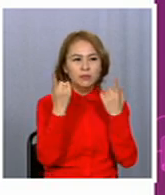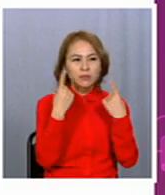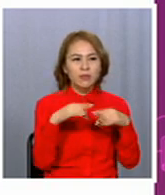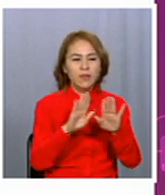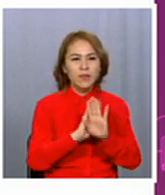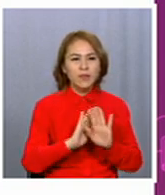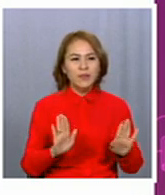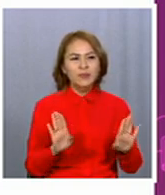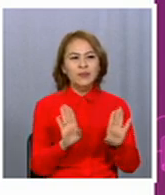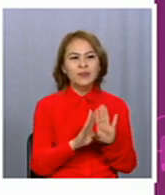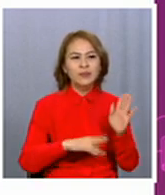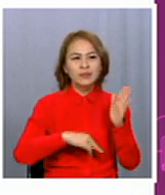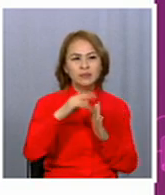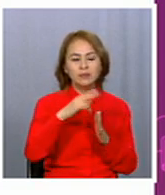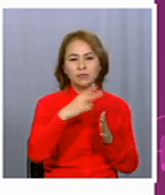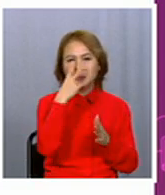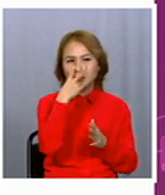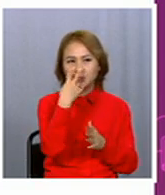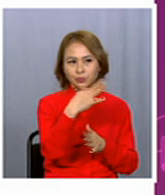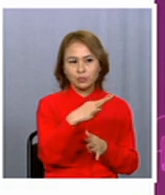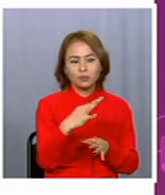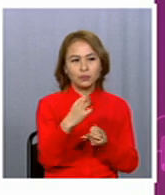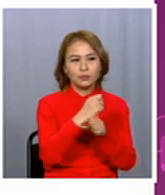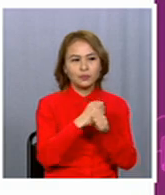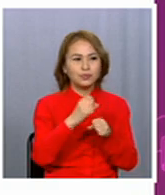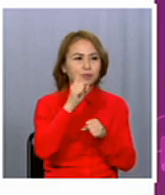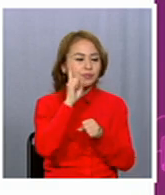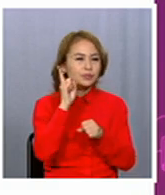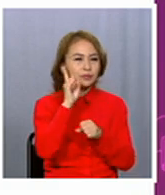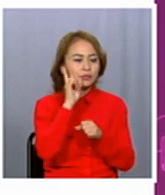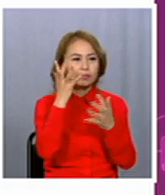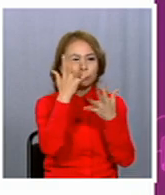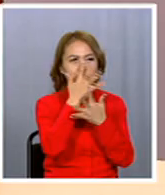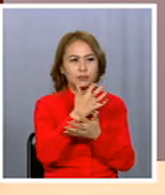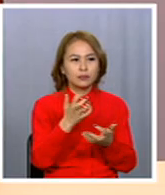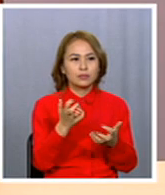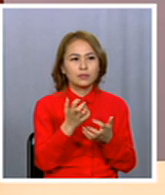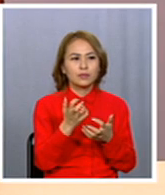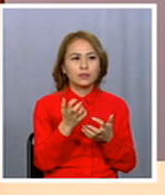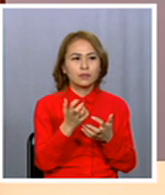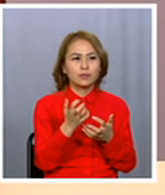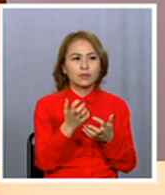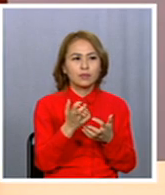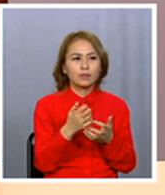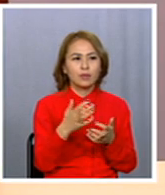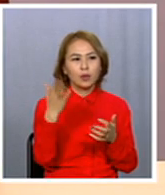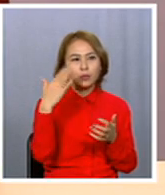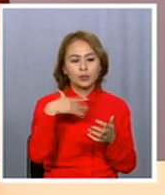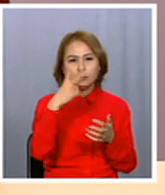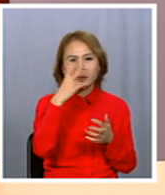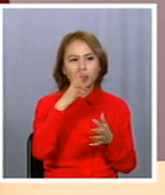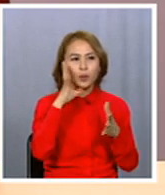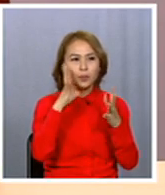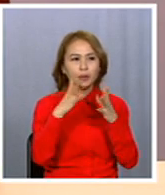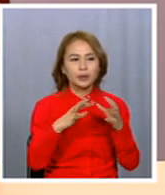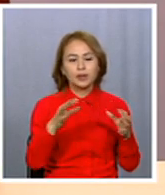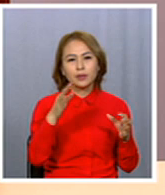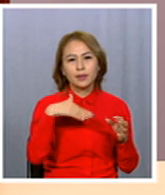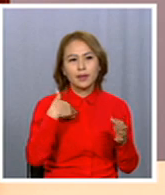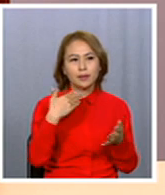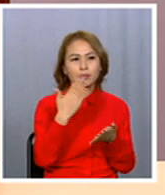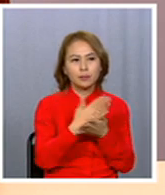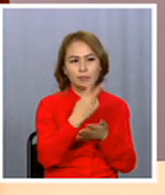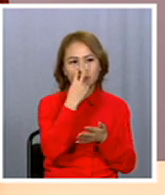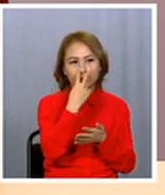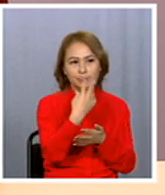емес, бояуы қанық, қою жасыл, тым балдыр. Бойында судан тартқан нәрі бары ап-айқын